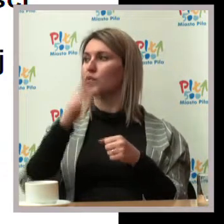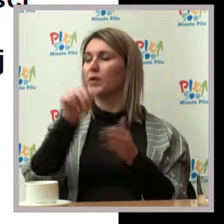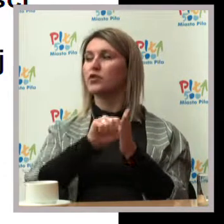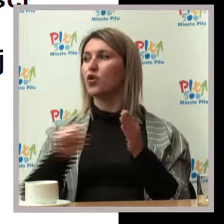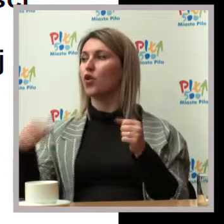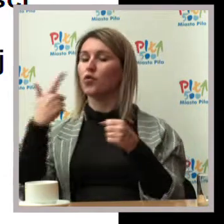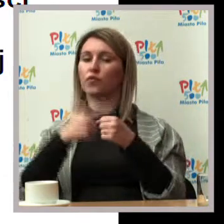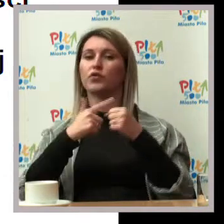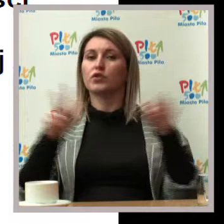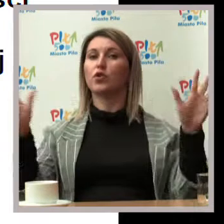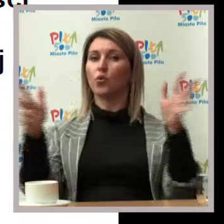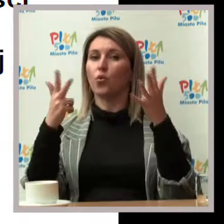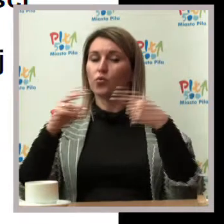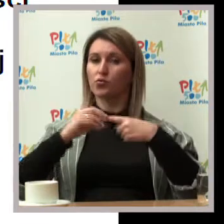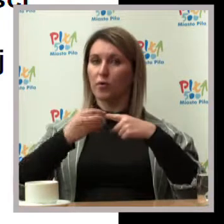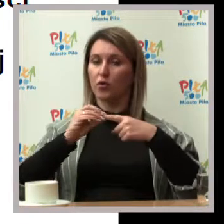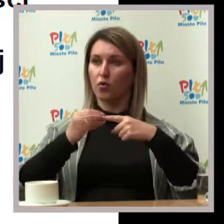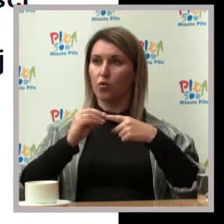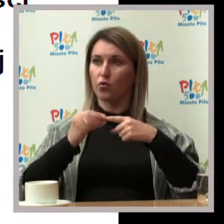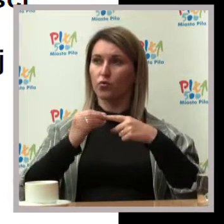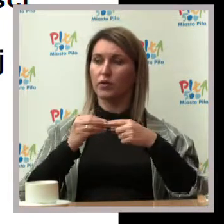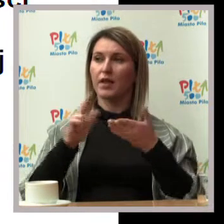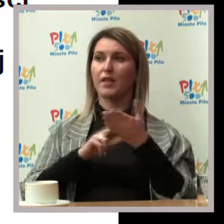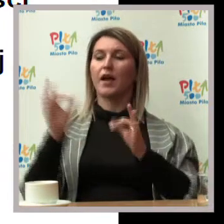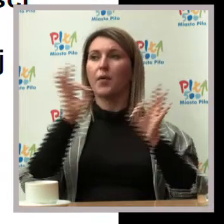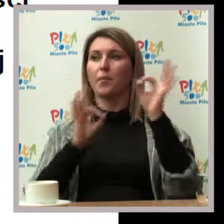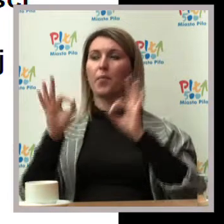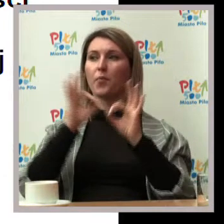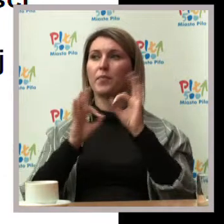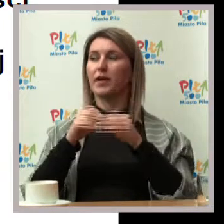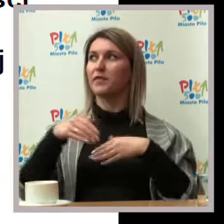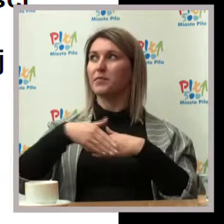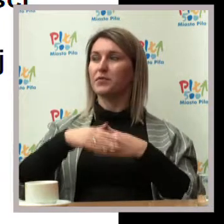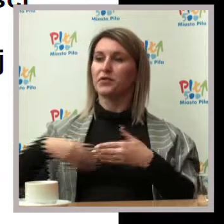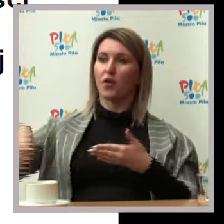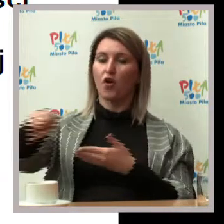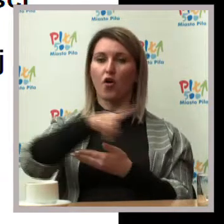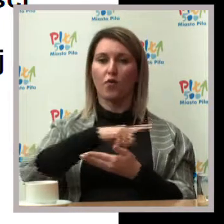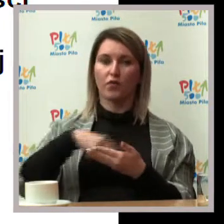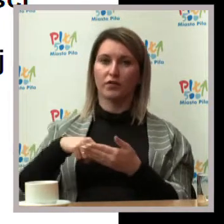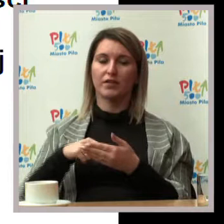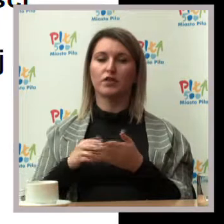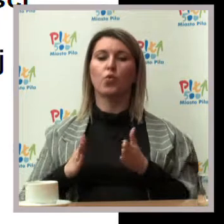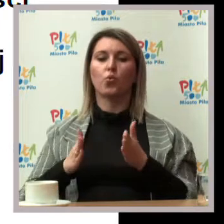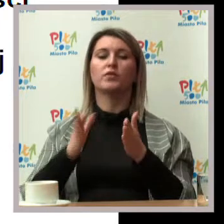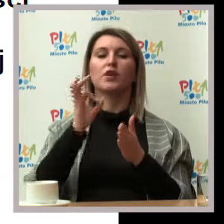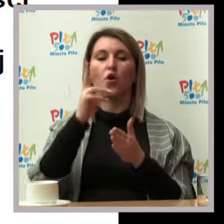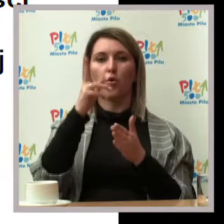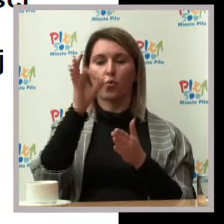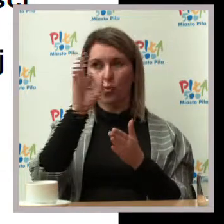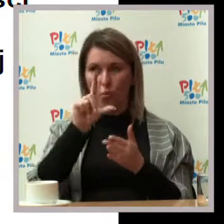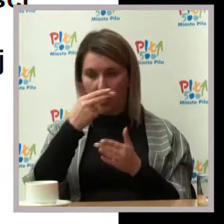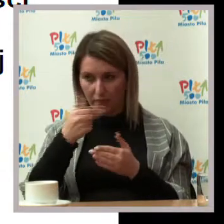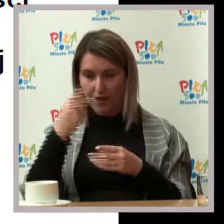28 grudnia, a dotyczy poprawy mobilności miejskiej w Pile w przebiegu obwodnicy śródmiejskiej ulica Okulna. Dotyczy to